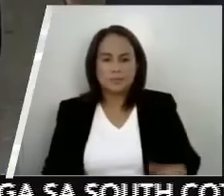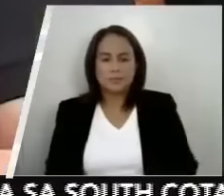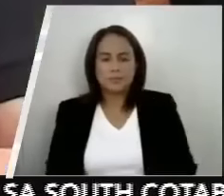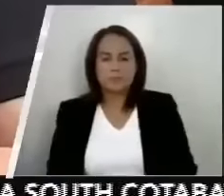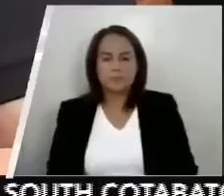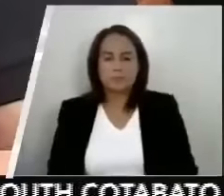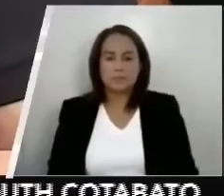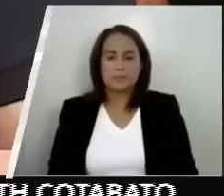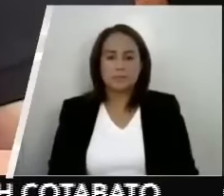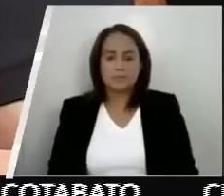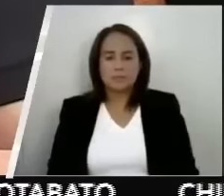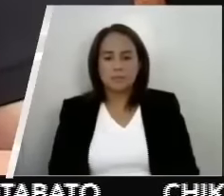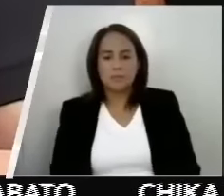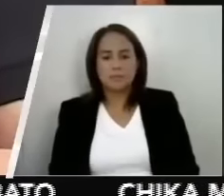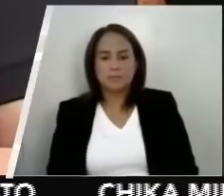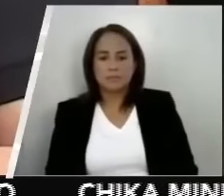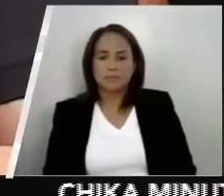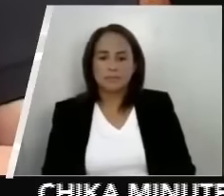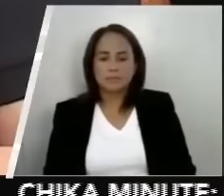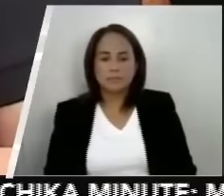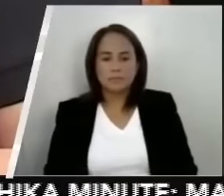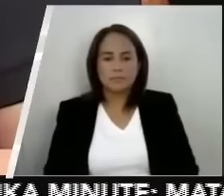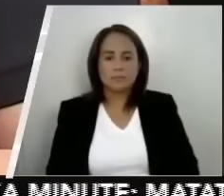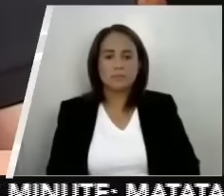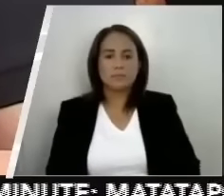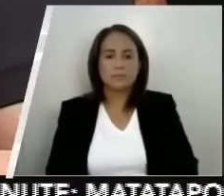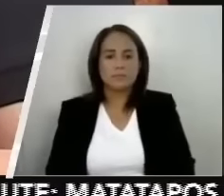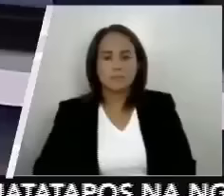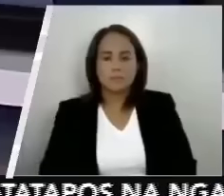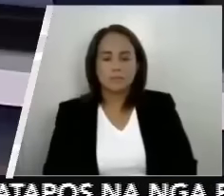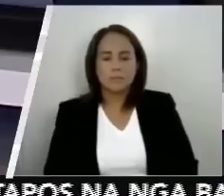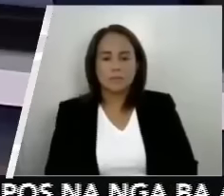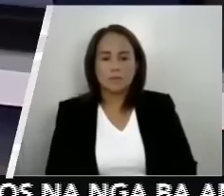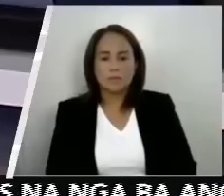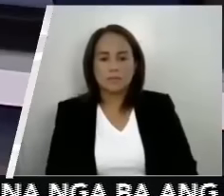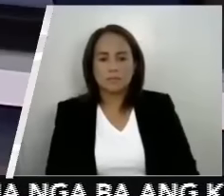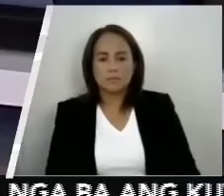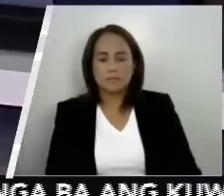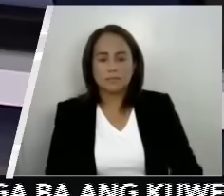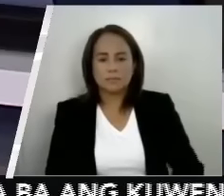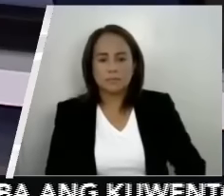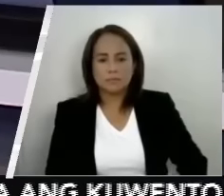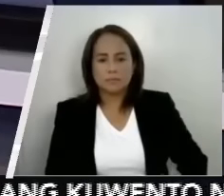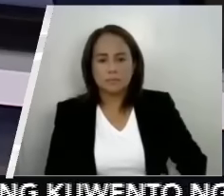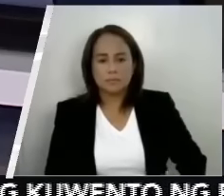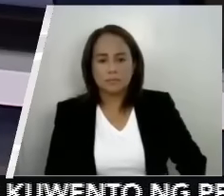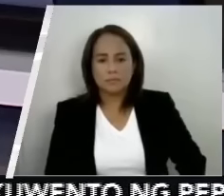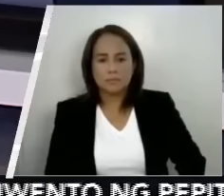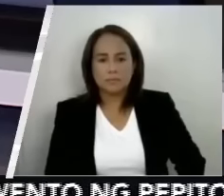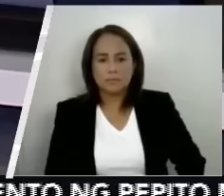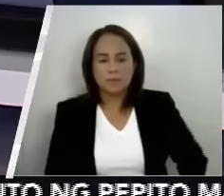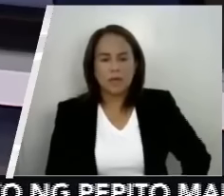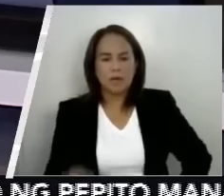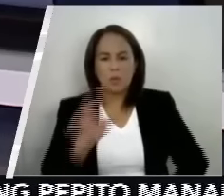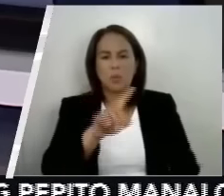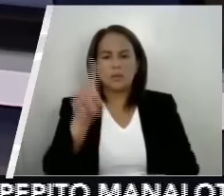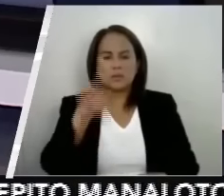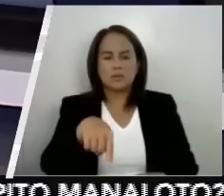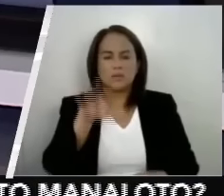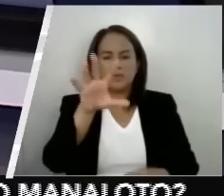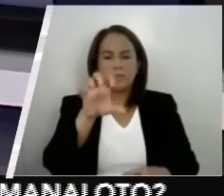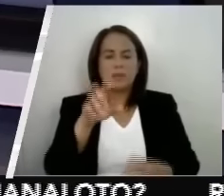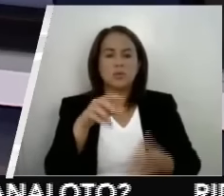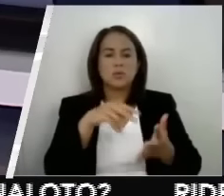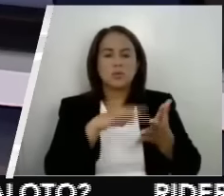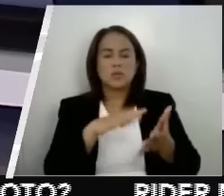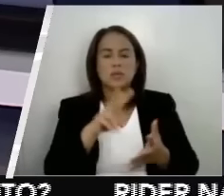Integrated News, Jomar Apresto, nakatutok 24 oras. Mahigit 1,500 student visa ang hiningi